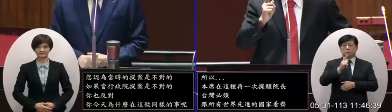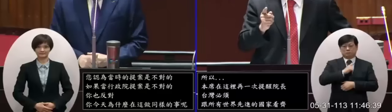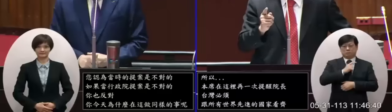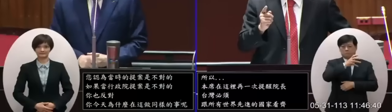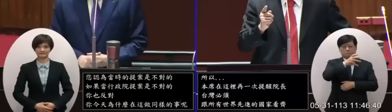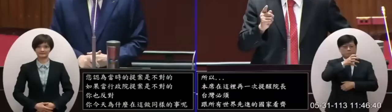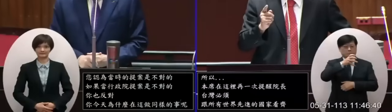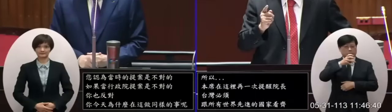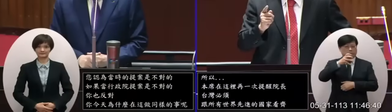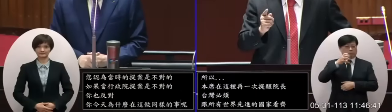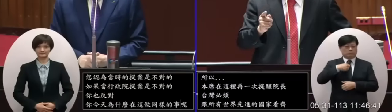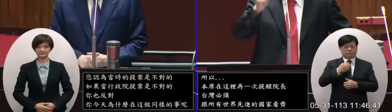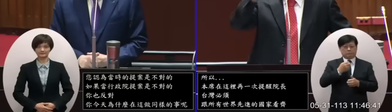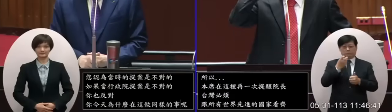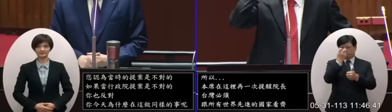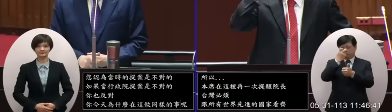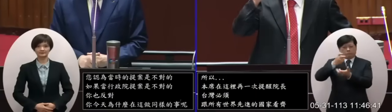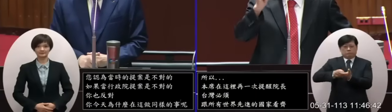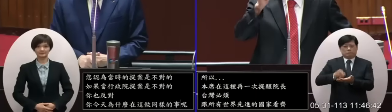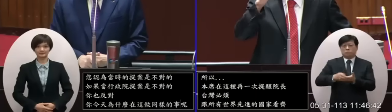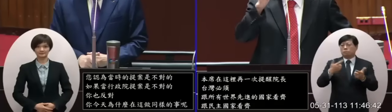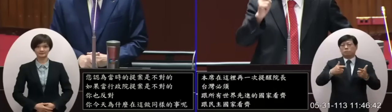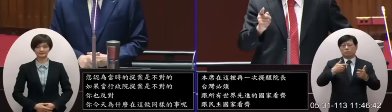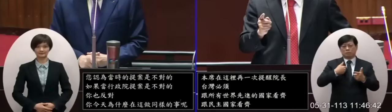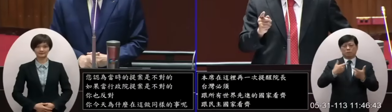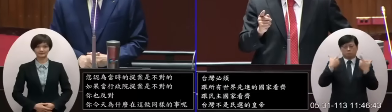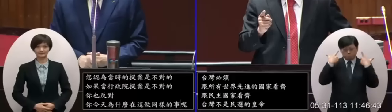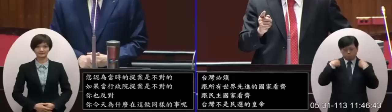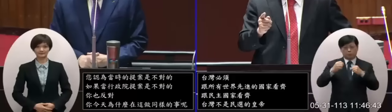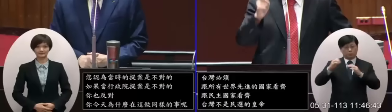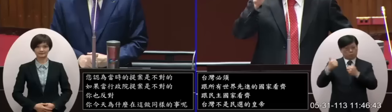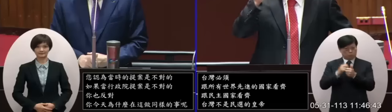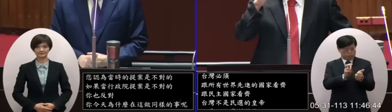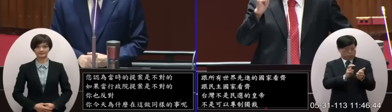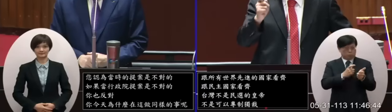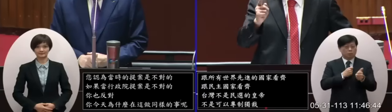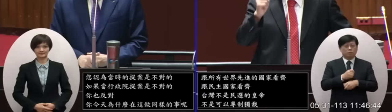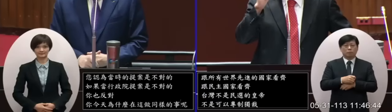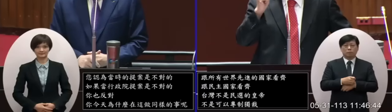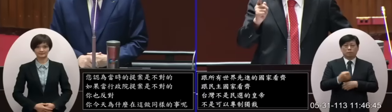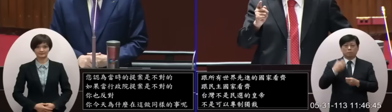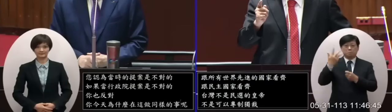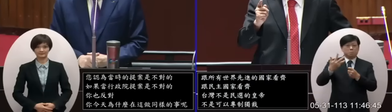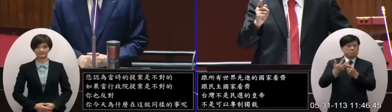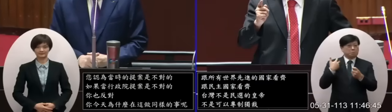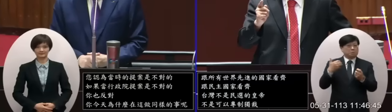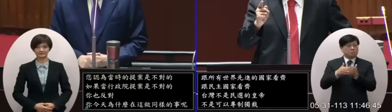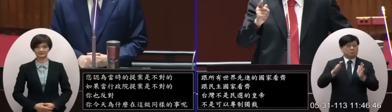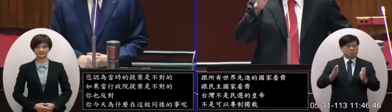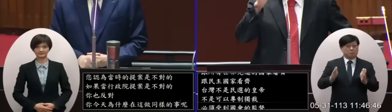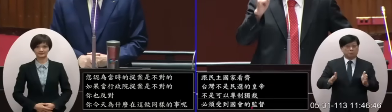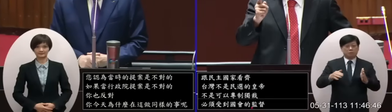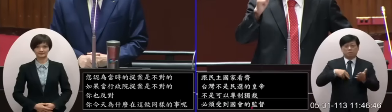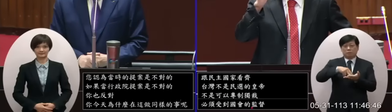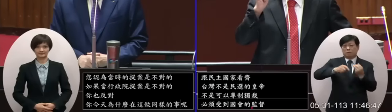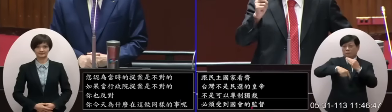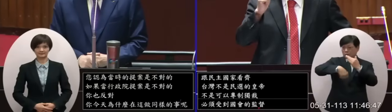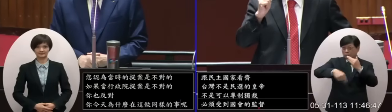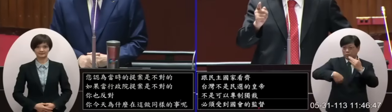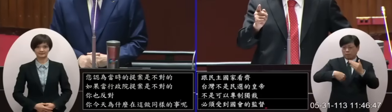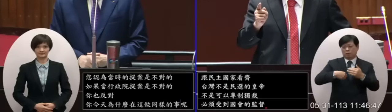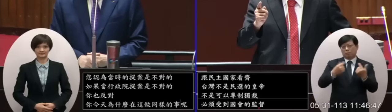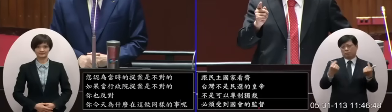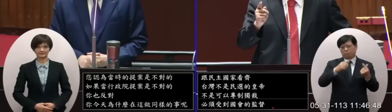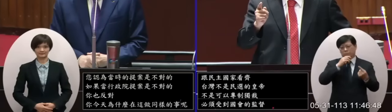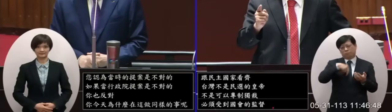制独裁，必须受到国会的监督。过去8年，立法院是行政院的立